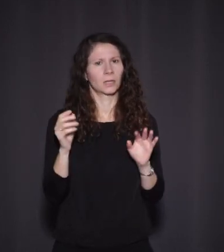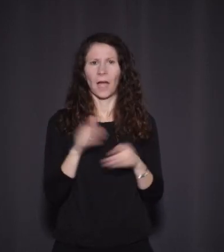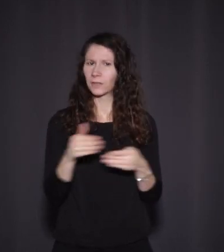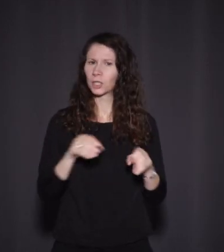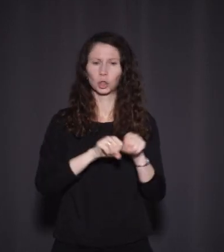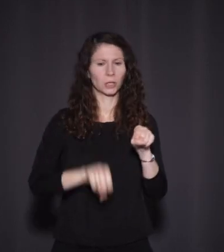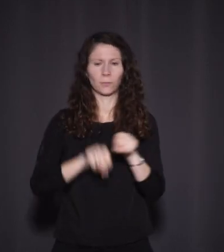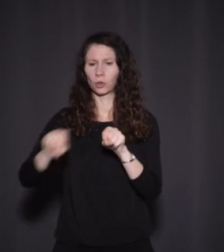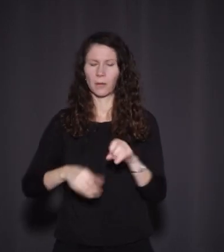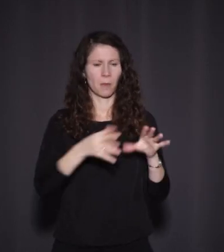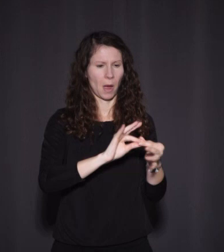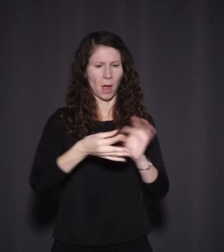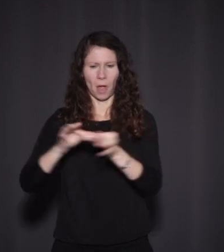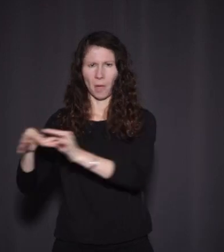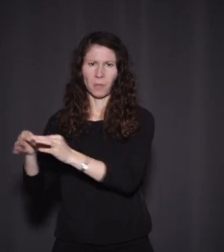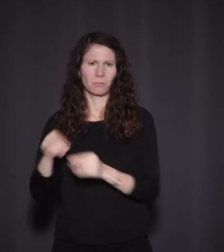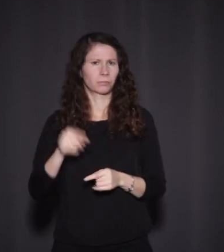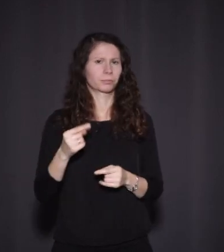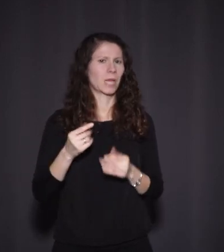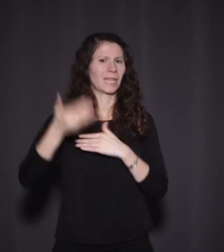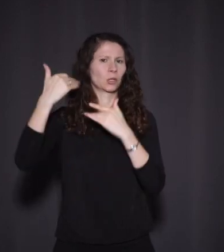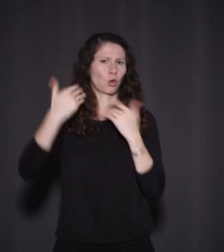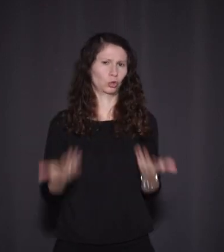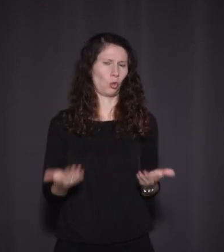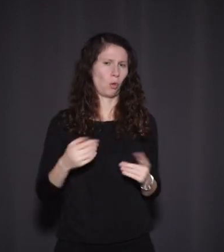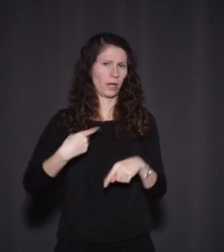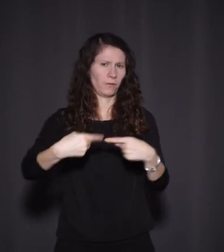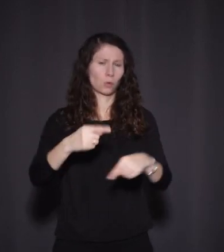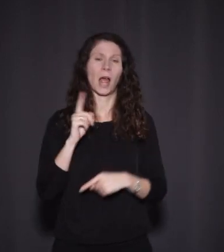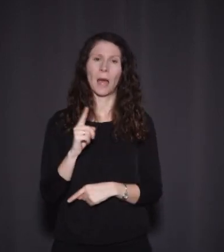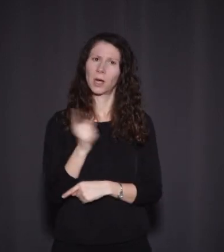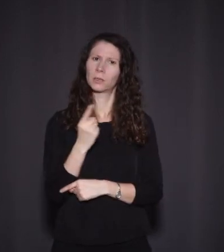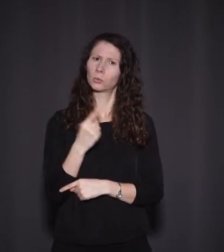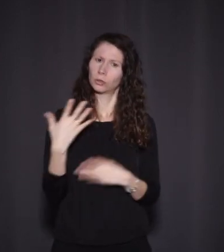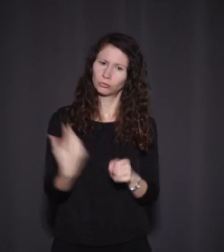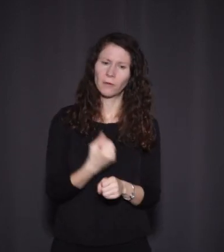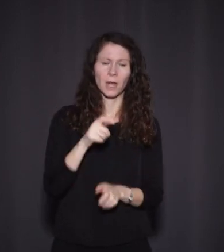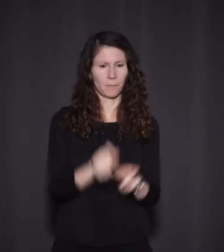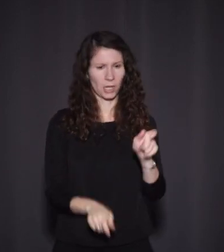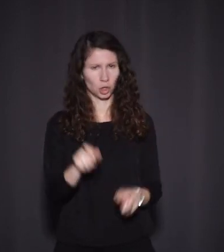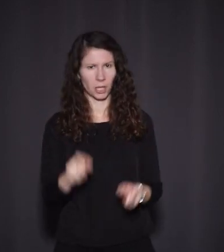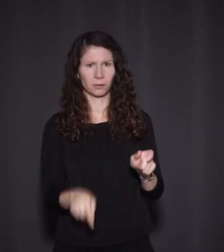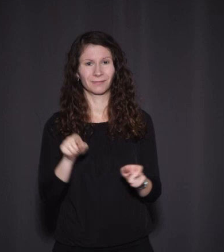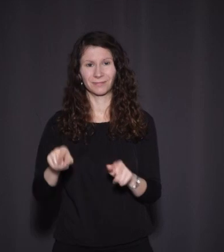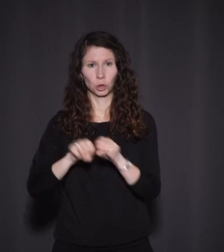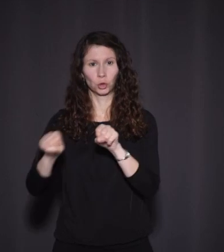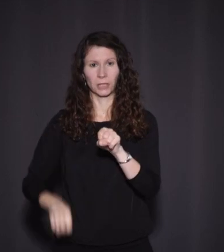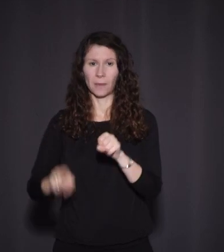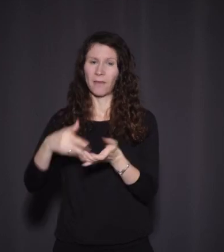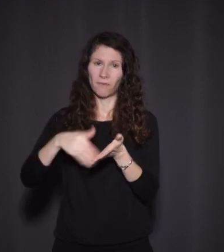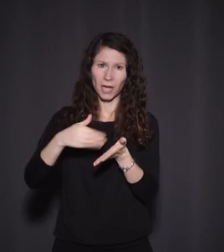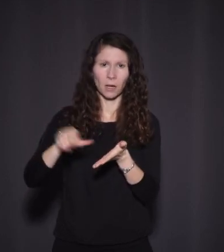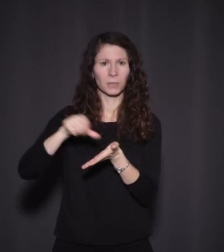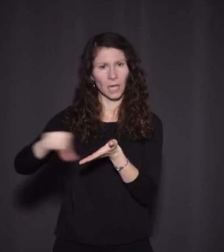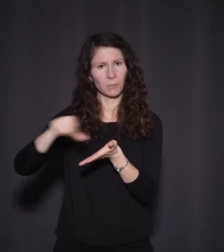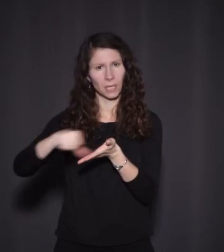zu verbinden, die sind historisch gewachsen, sondern wir müssen es schaffen, dass Menschen da sind, die in diese Systeme weiter